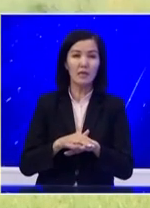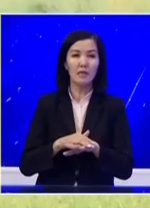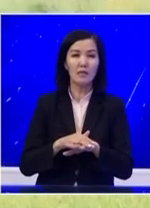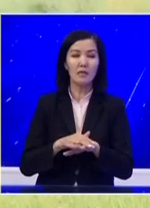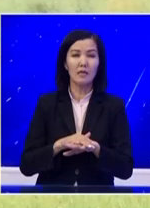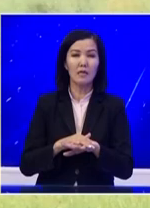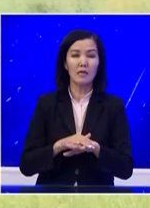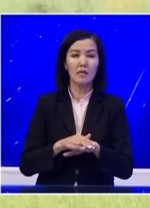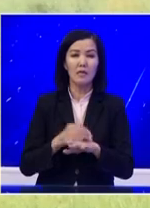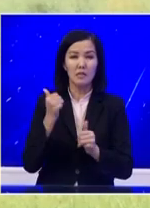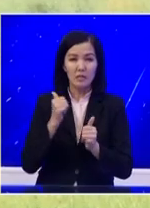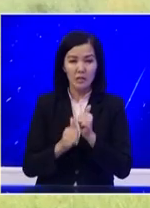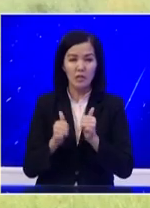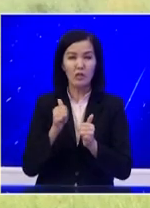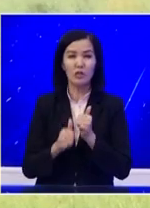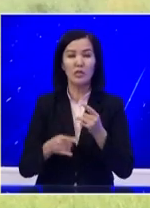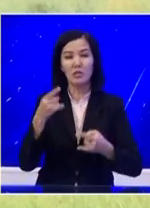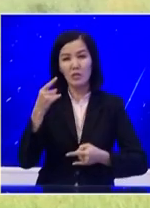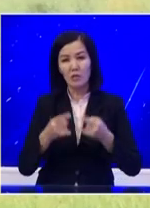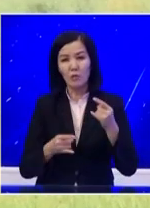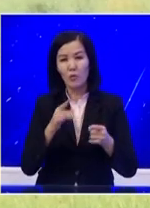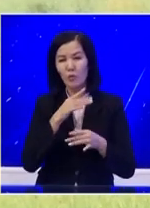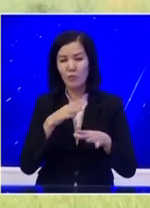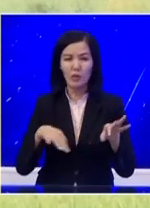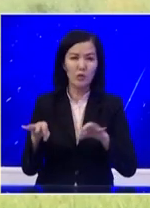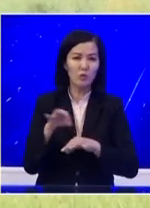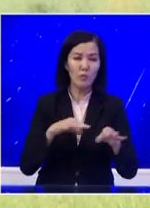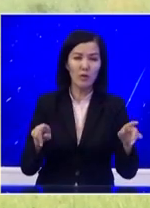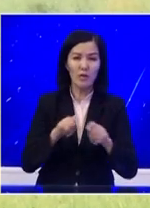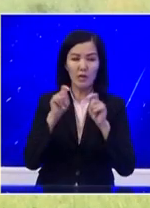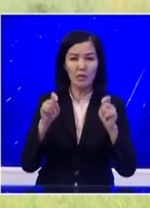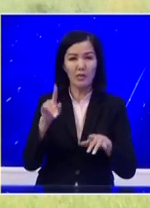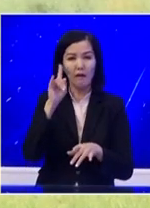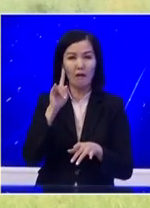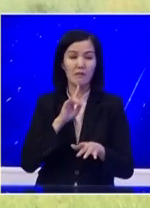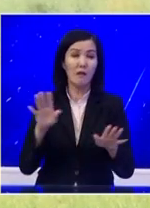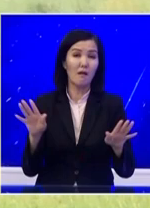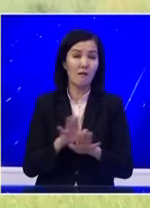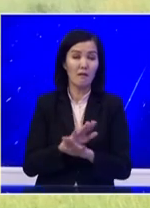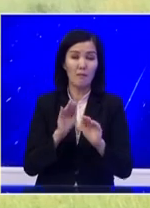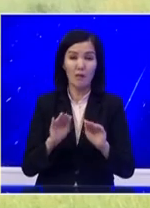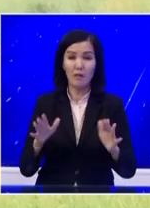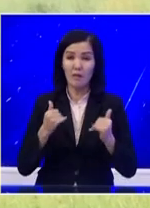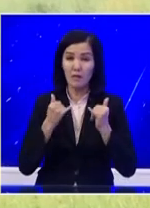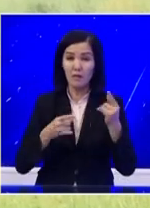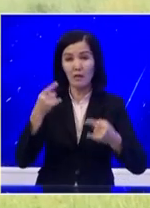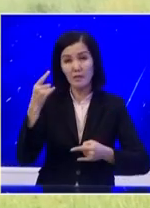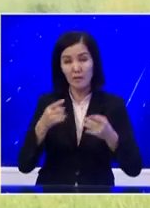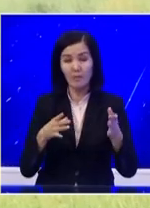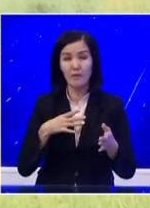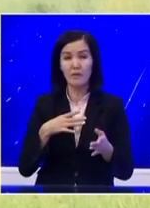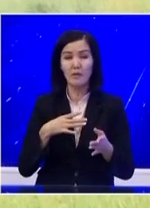Жетісу телеарнасында қаншама жобалар ашылды. Қазақ әні, анау балаларға арналған, әр